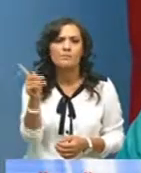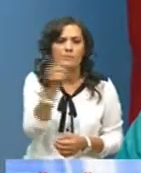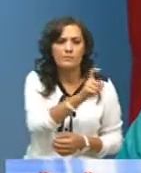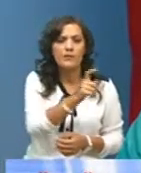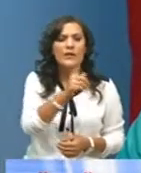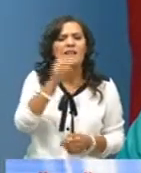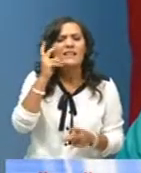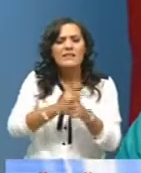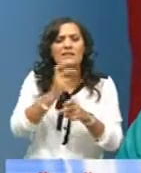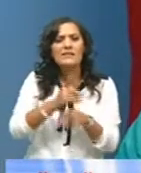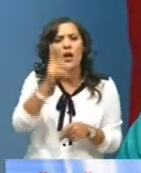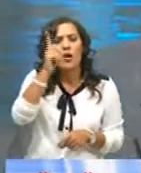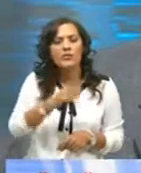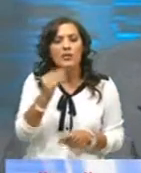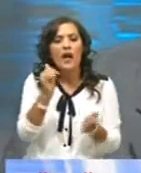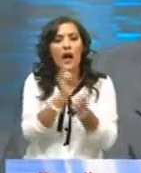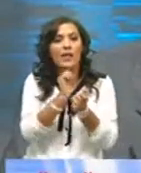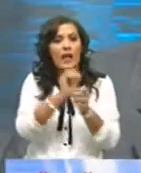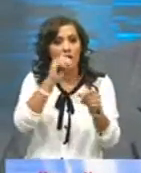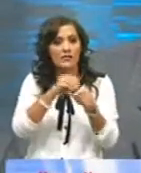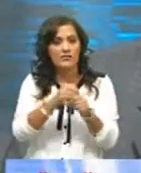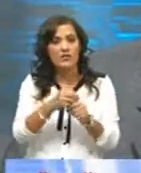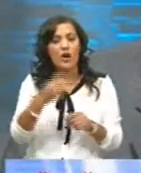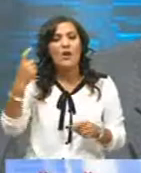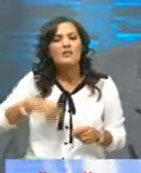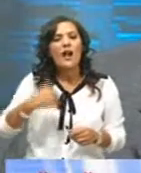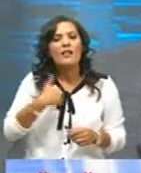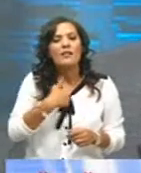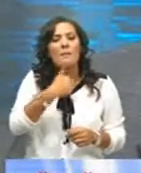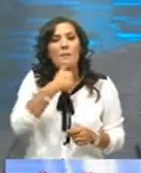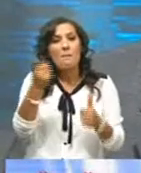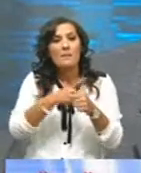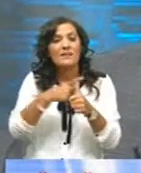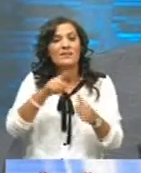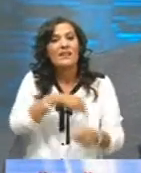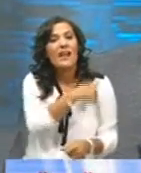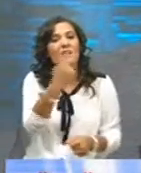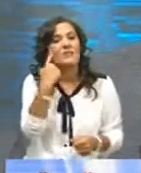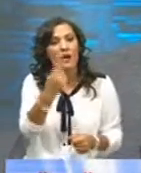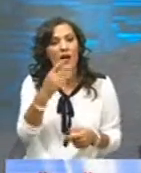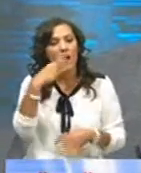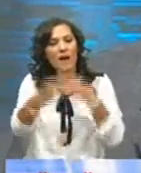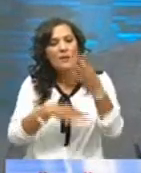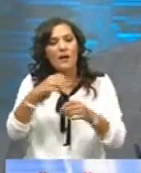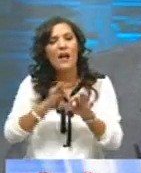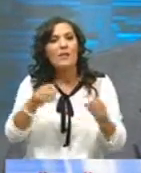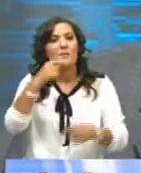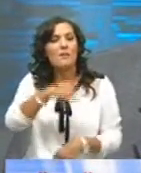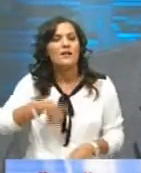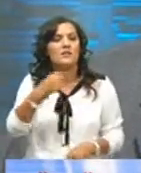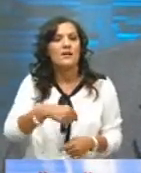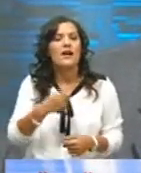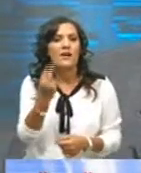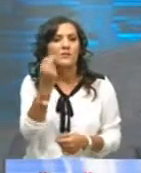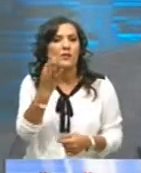öncelikli ailesinde özellikle birinci derece akrabalarında kalın bağırsak kanseri olan bireyler